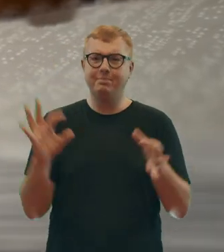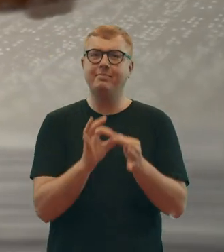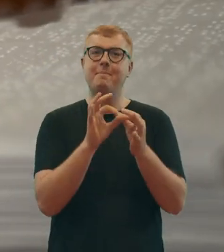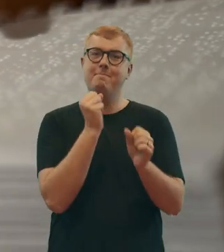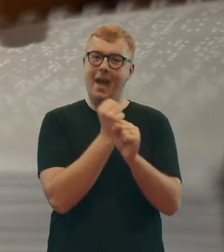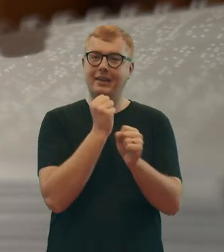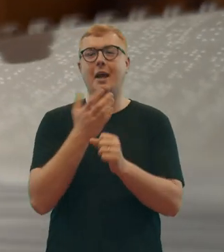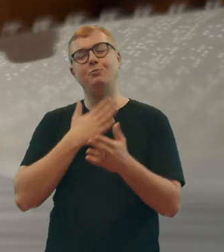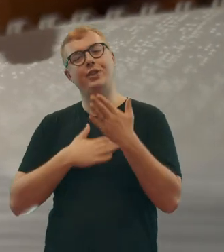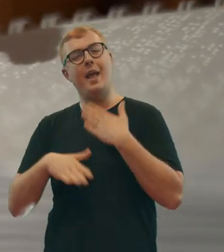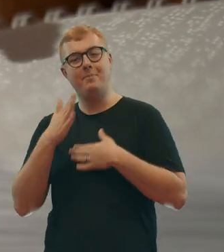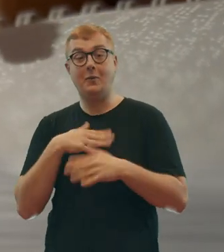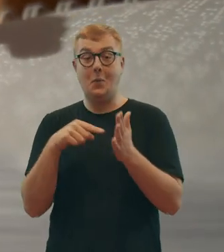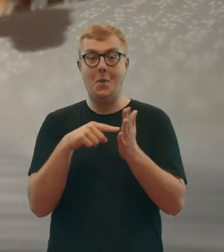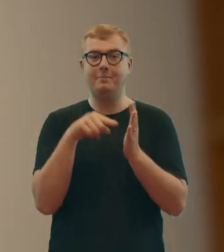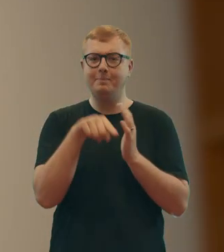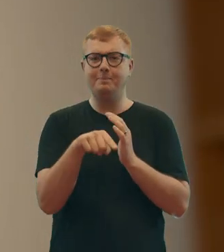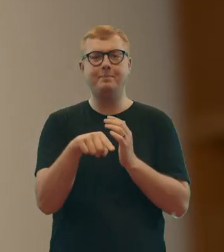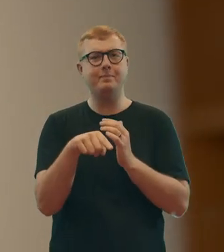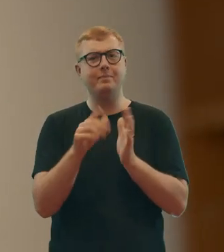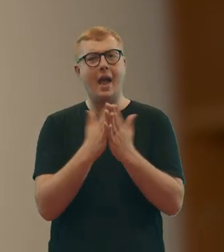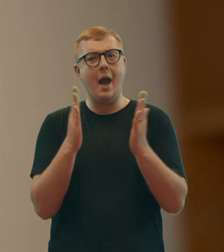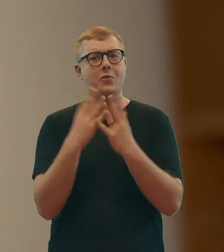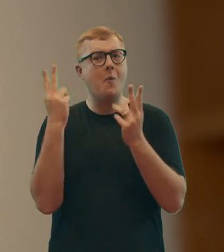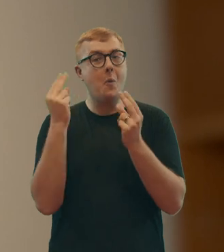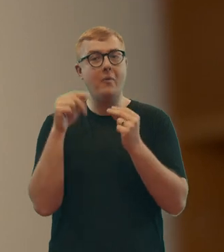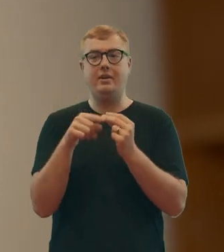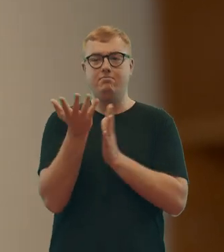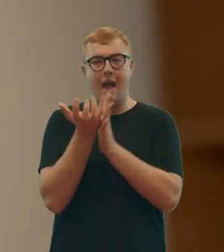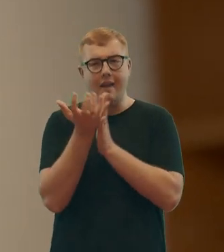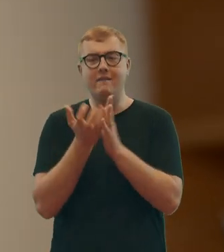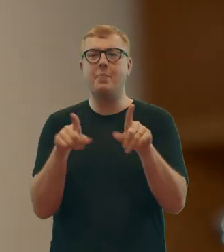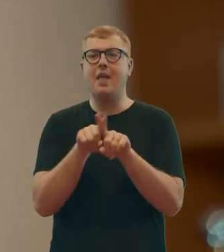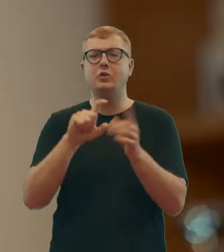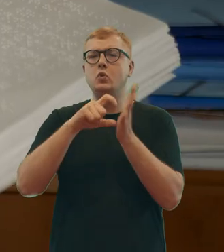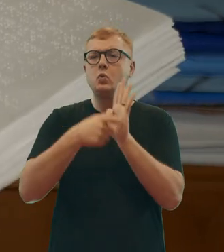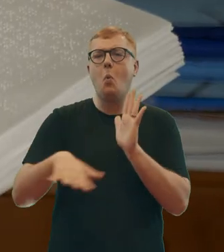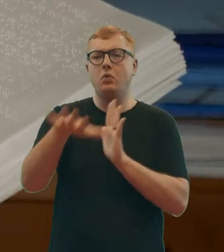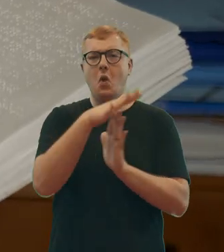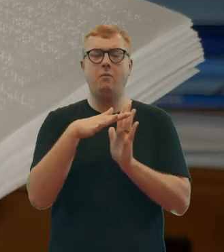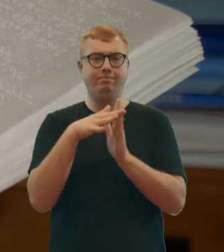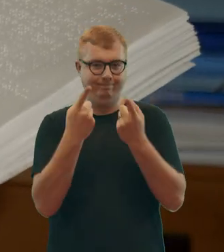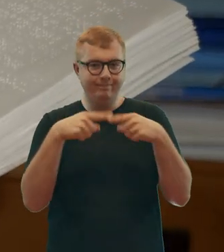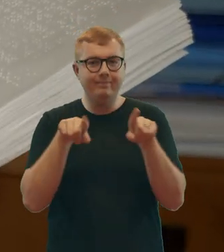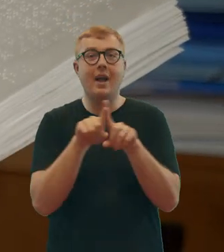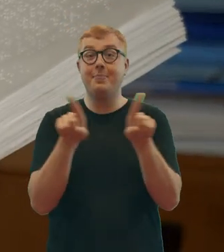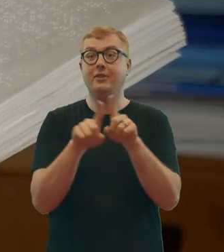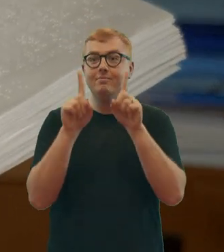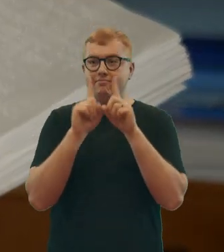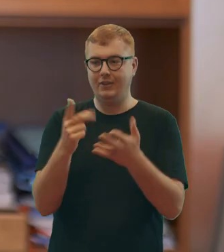pracy z przyjemnością, bo mógłbym takie audiobooki nagrywać, realizować je w studiu, a jednocześnie